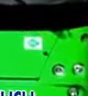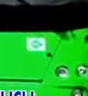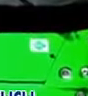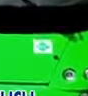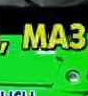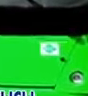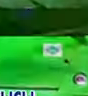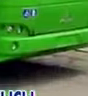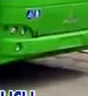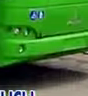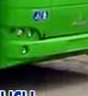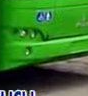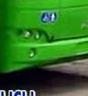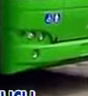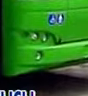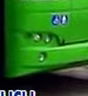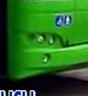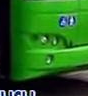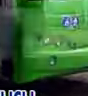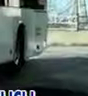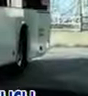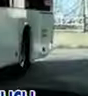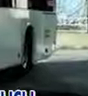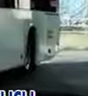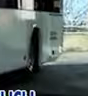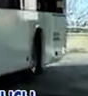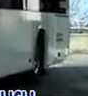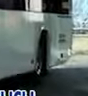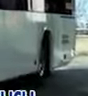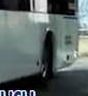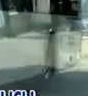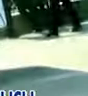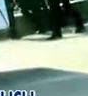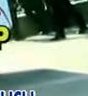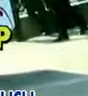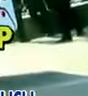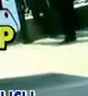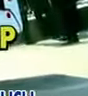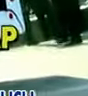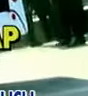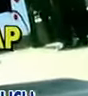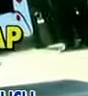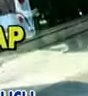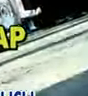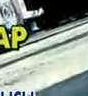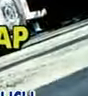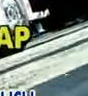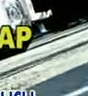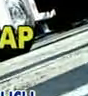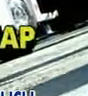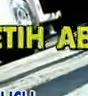Қазбел техника саудайы Мерседес және Маз жолаушылар автобустарының жаңа үлгілерін ұсынады. Экологиялық стандартқа сай